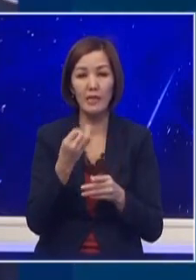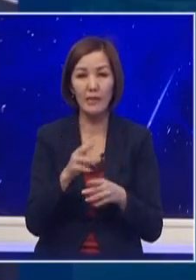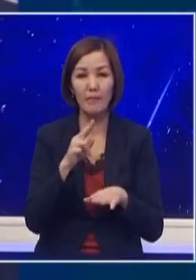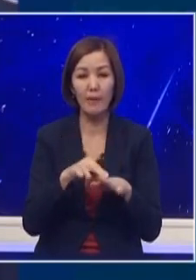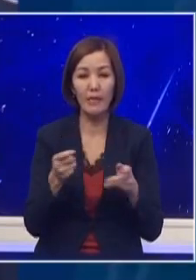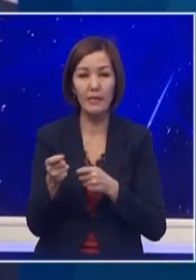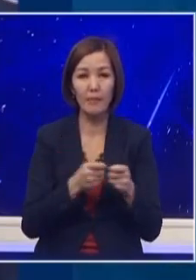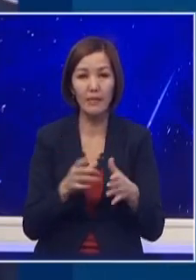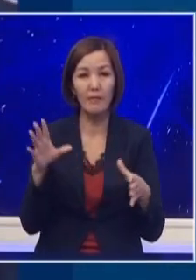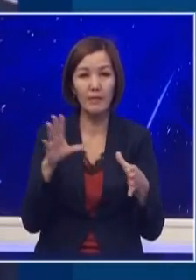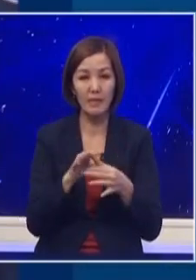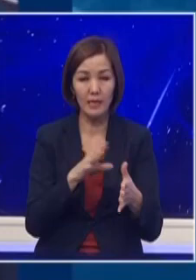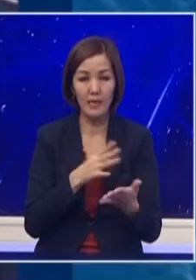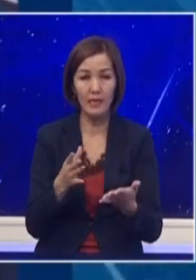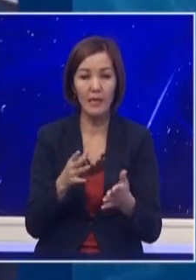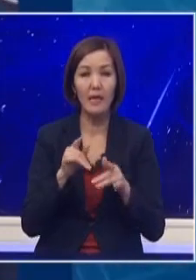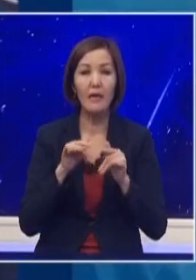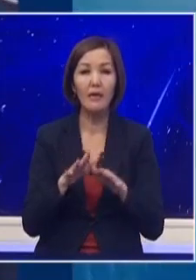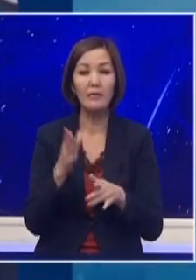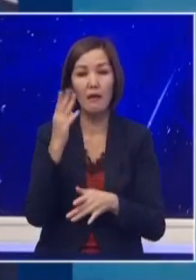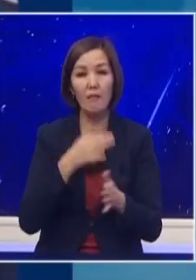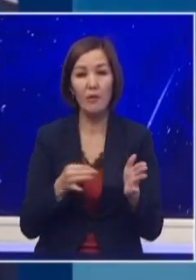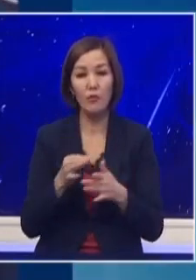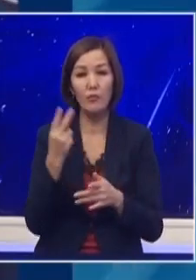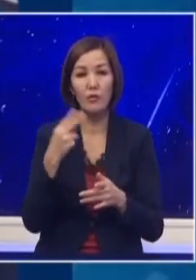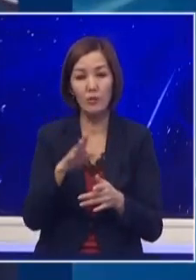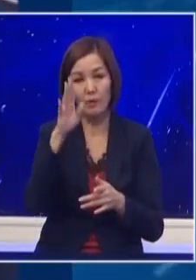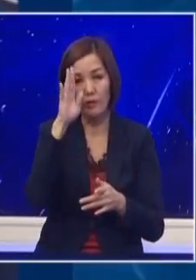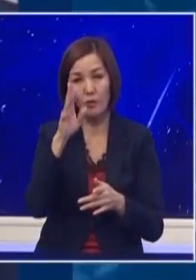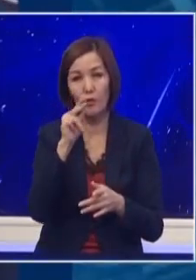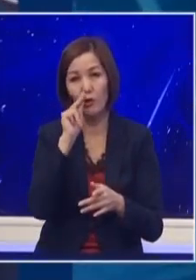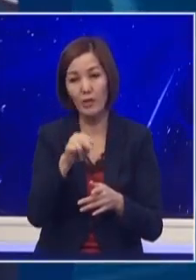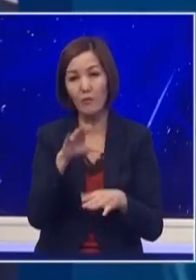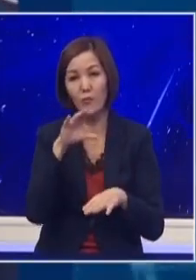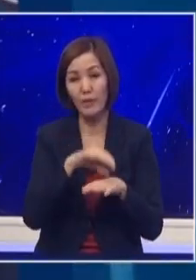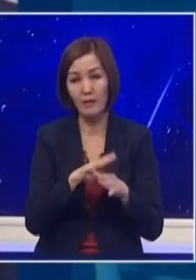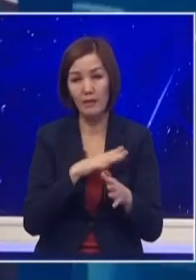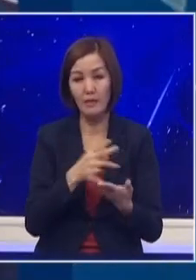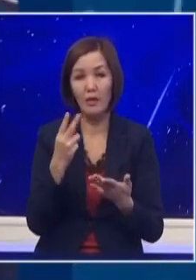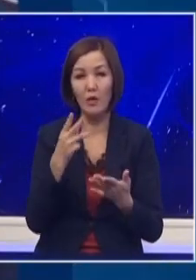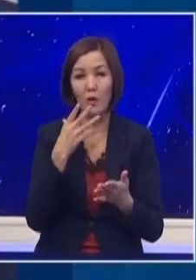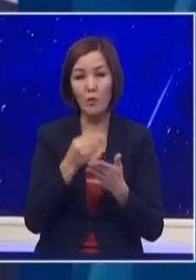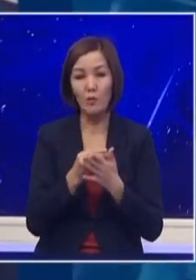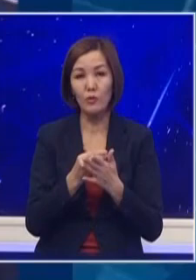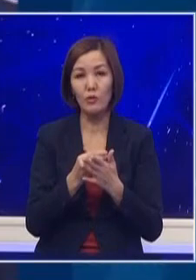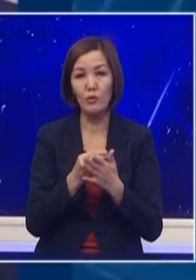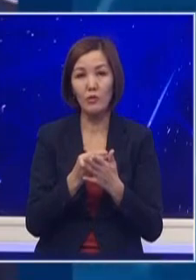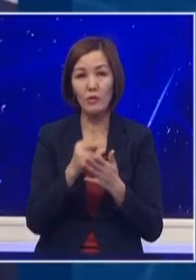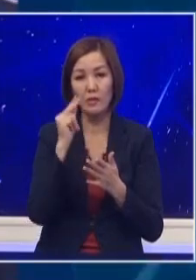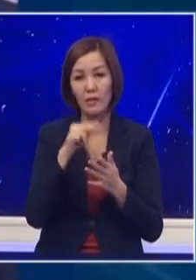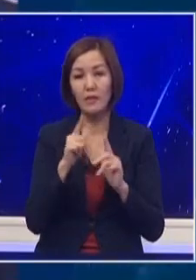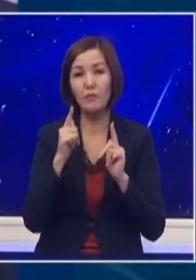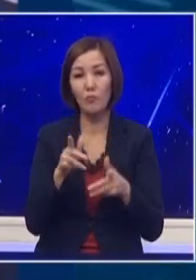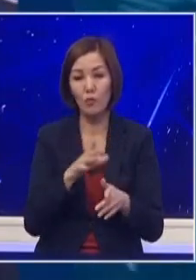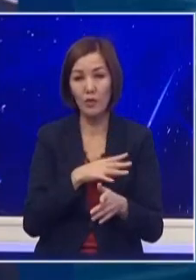полиция басқармасында тіркелді. Іс бойынша Алматы қаласының 20 жастағы тұрғыны күдікті болып танылды, ол өз кінәсін толық мойындап отыр.